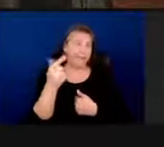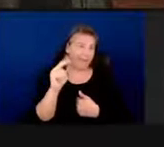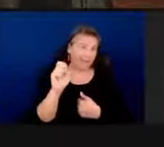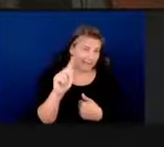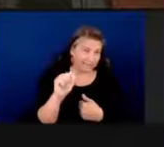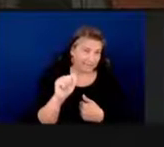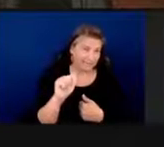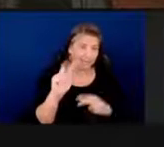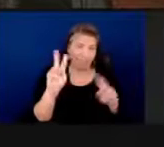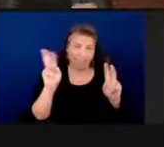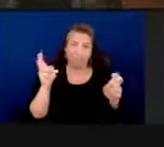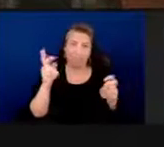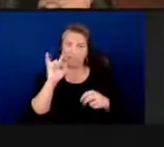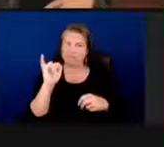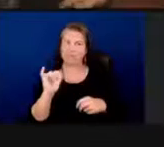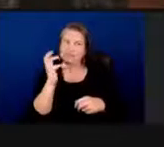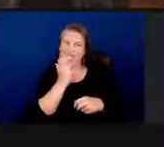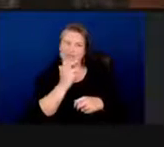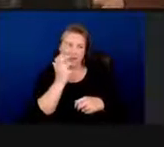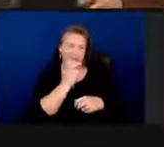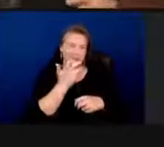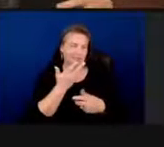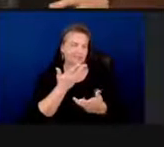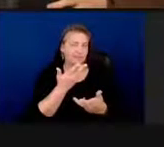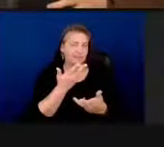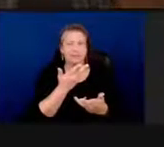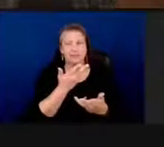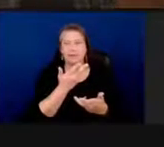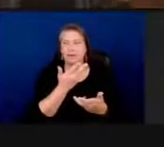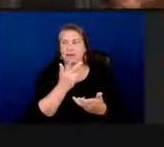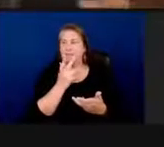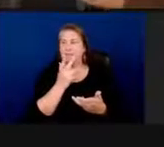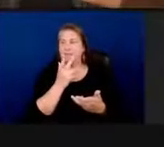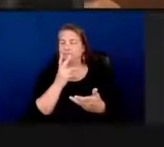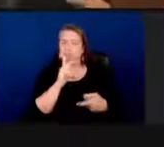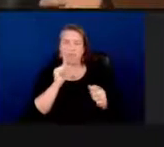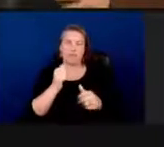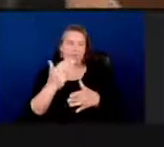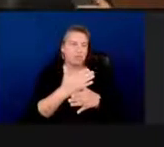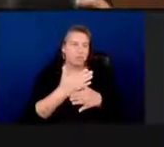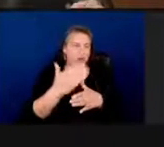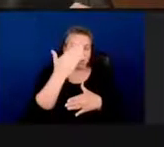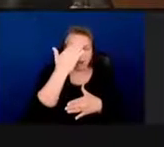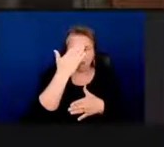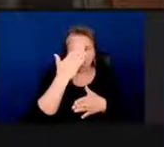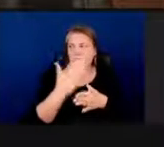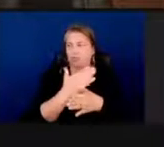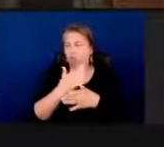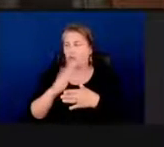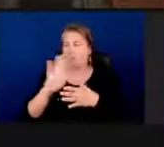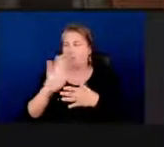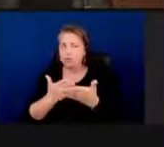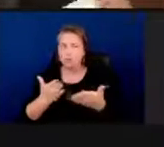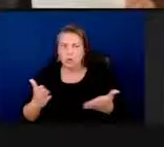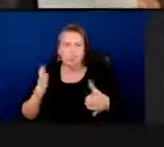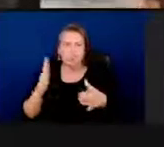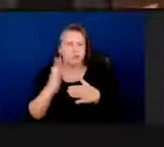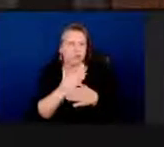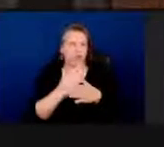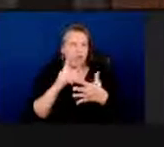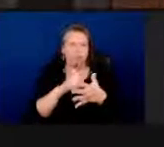فإن كلما تمكنا من جعل هذا الأمر ضمن نظام سيكون هذا الأمر رائع.